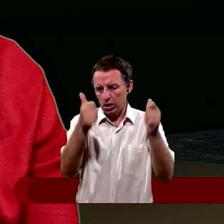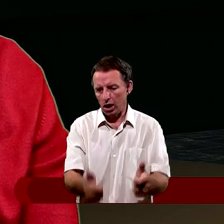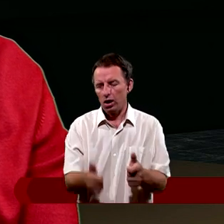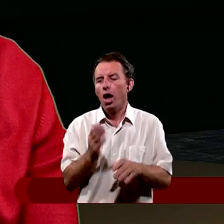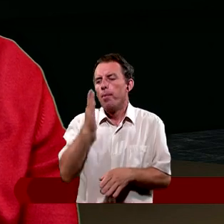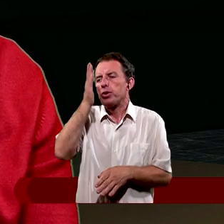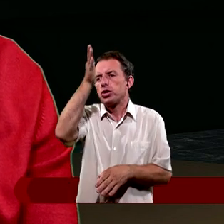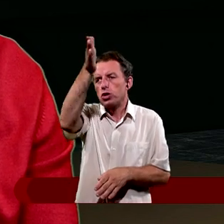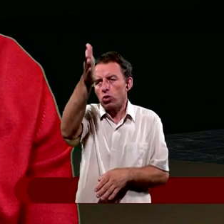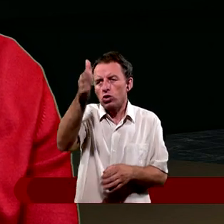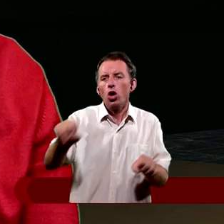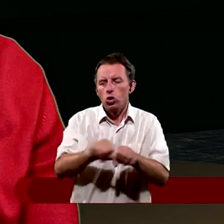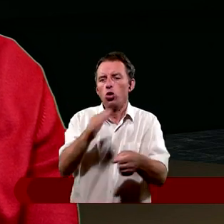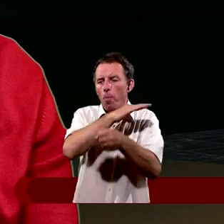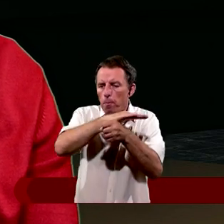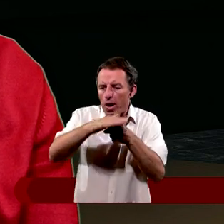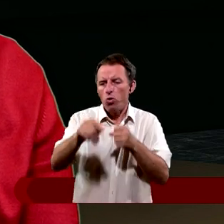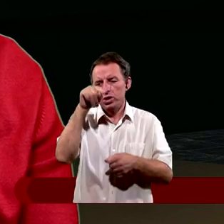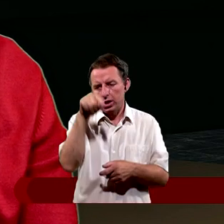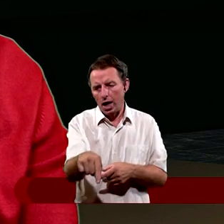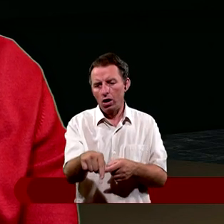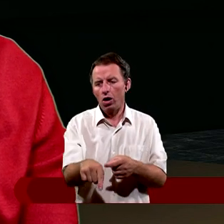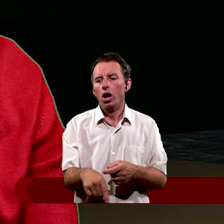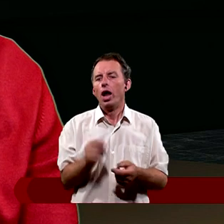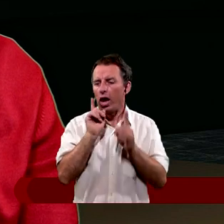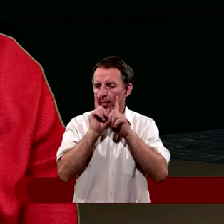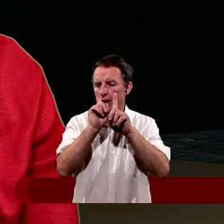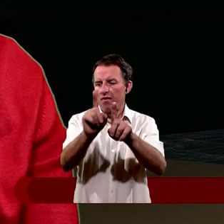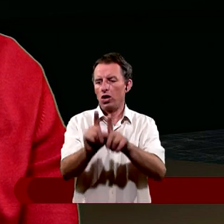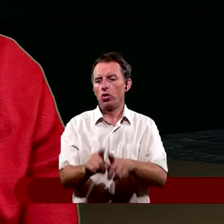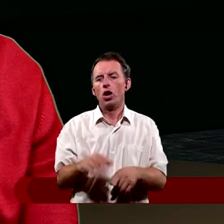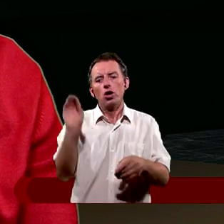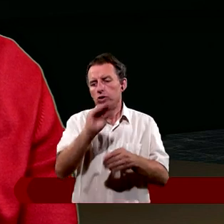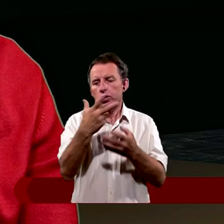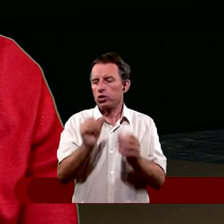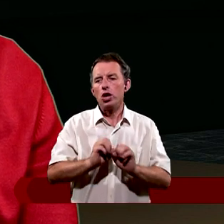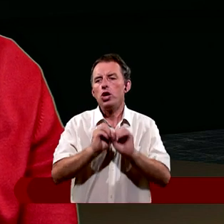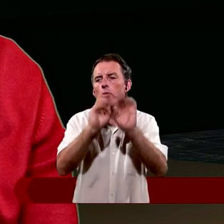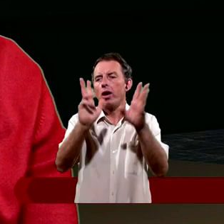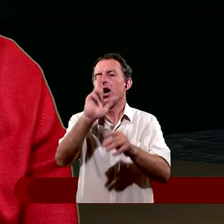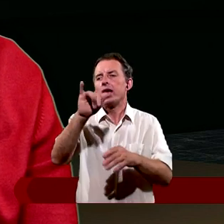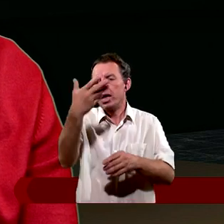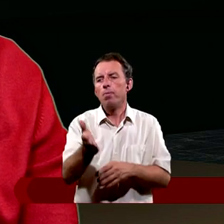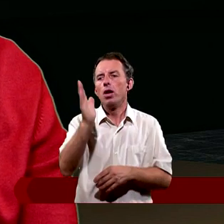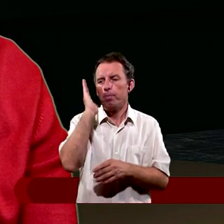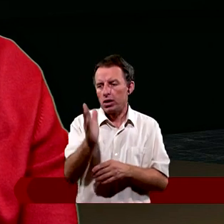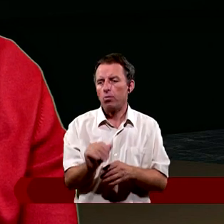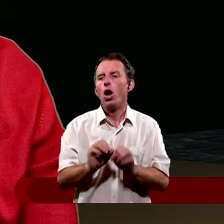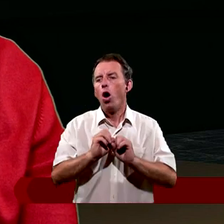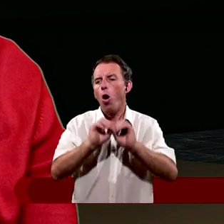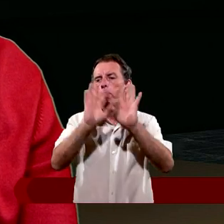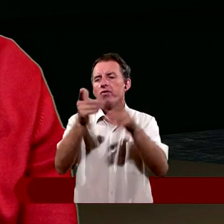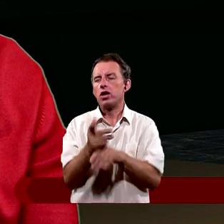Przyszłość dopełni tego. Dopiero tak naprawdę jeszcze się nie objawiło, kim będziemy. Dopiero się objawi